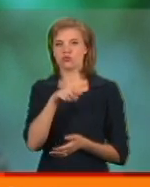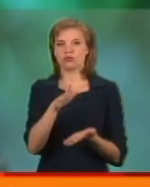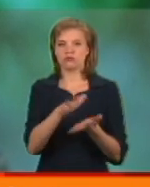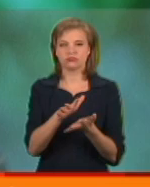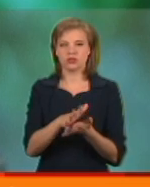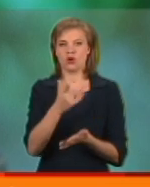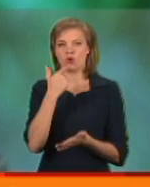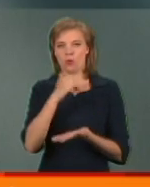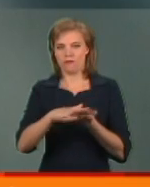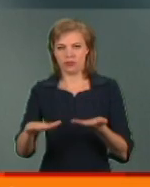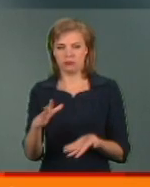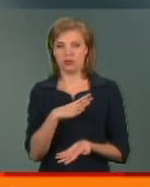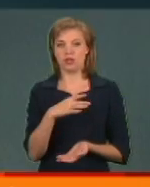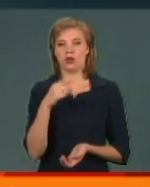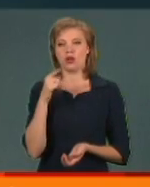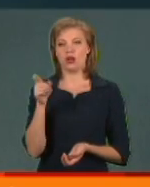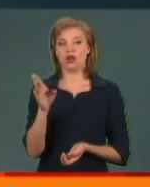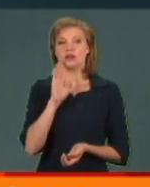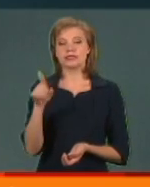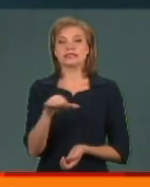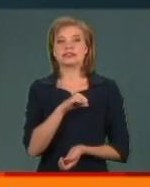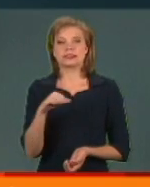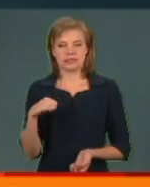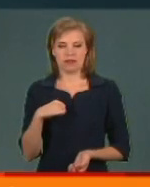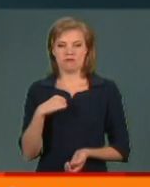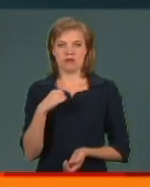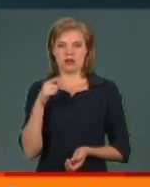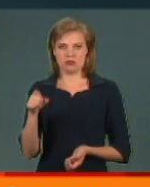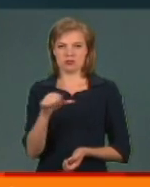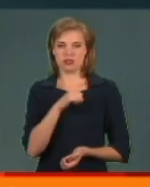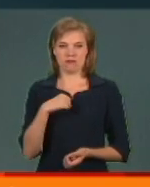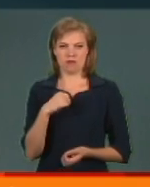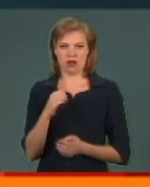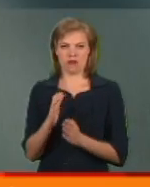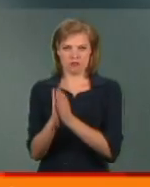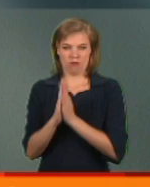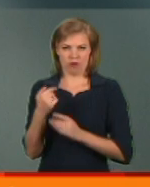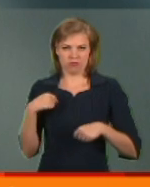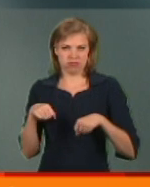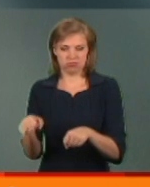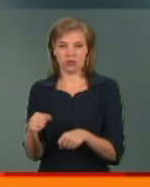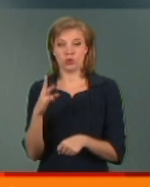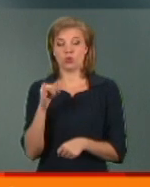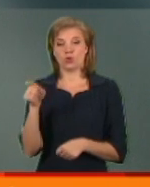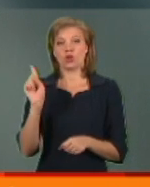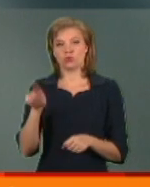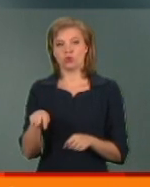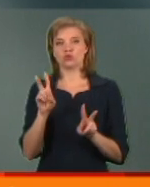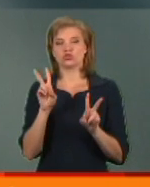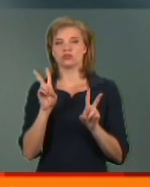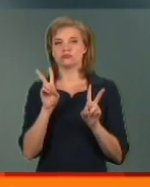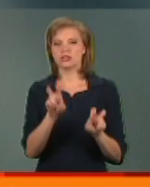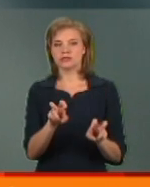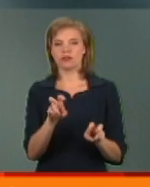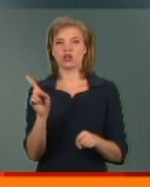запачкала, і в крові все було. Поліна сама лично напрашивалась на это. Но она тоже называла